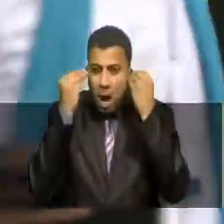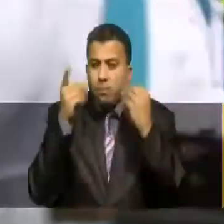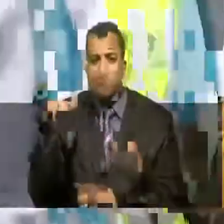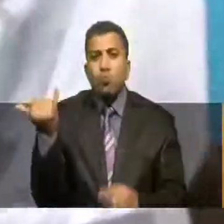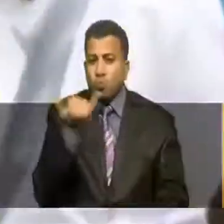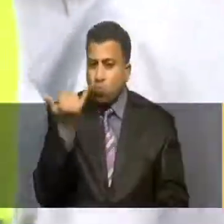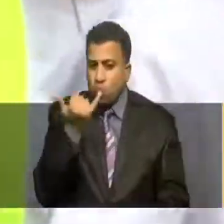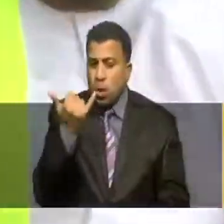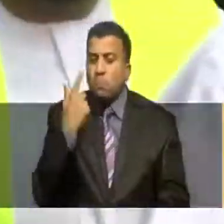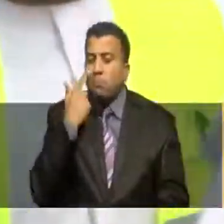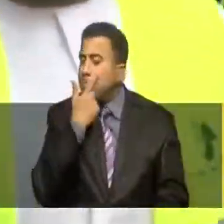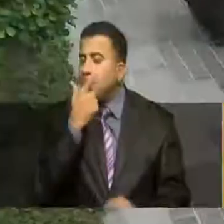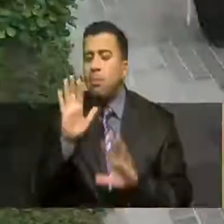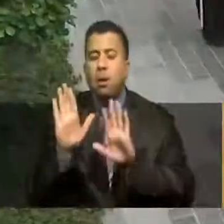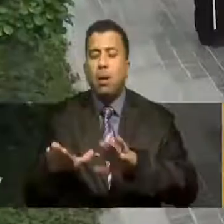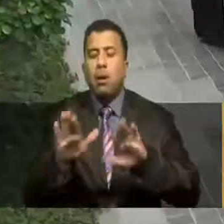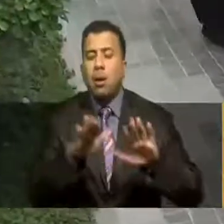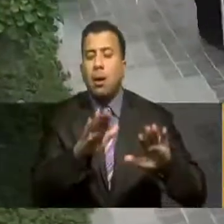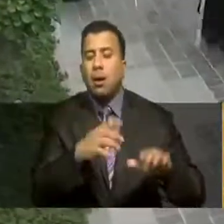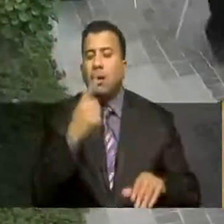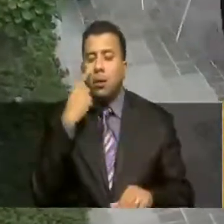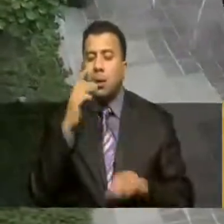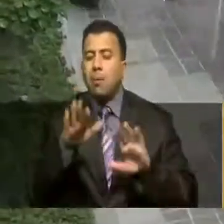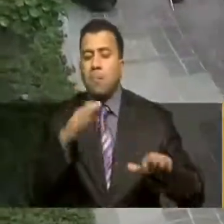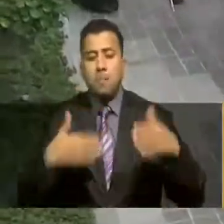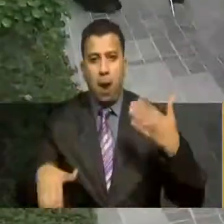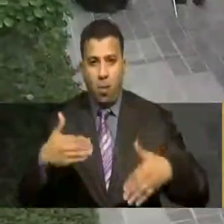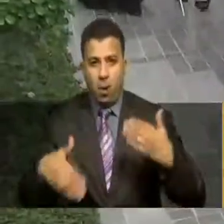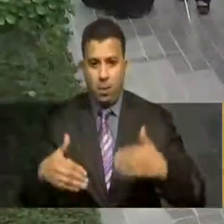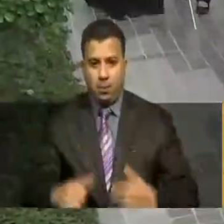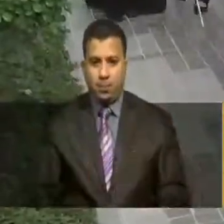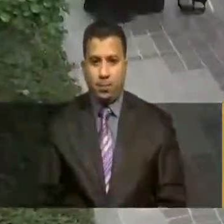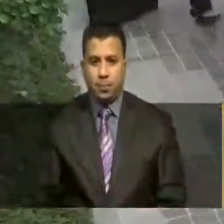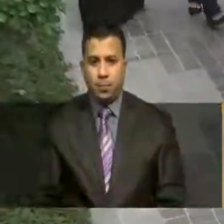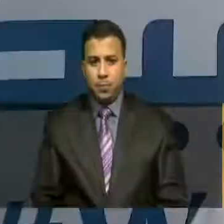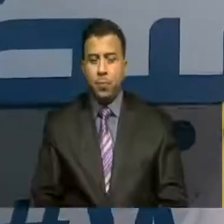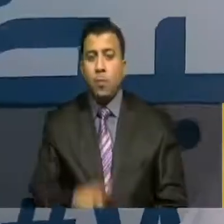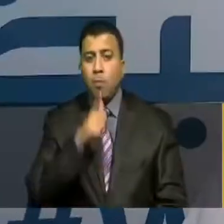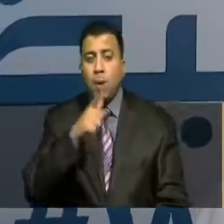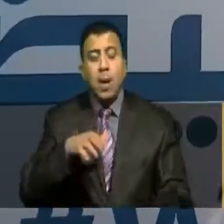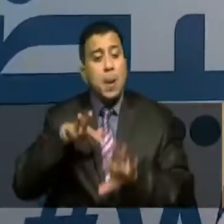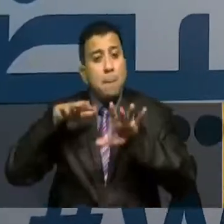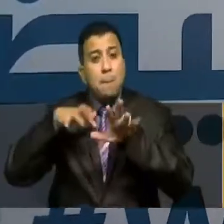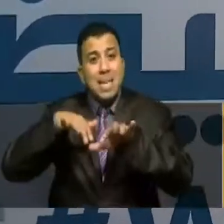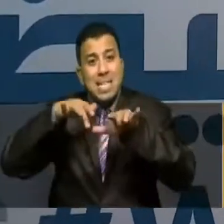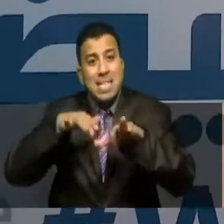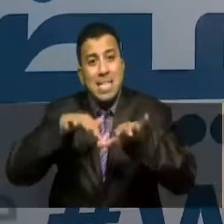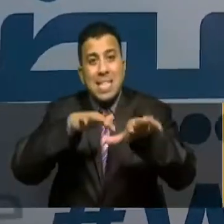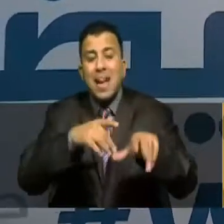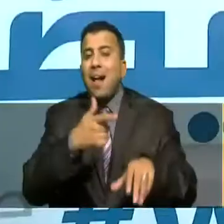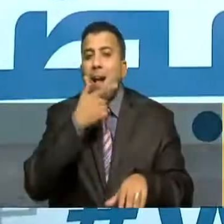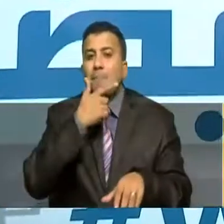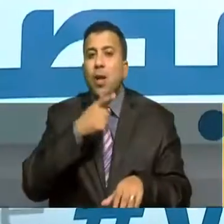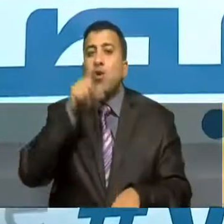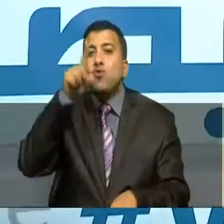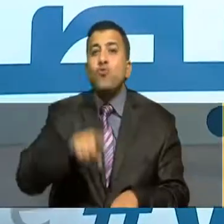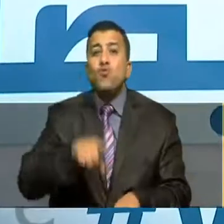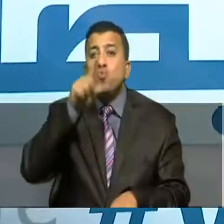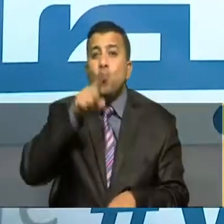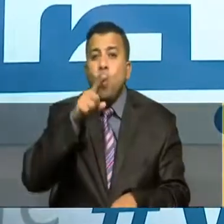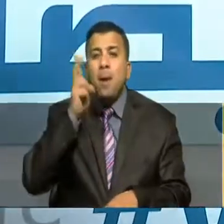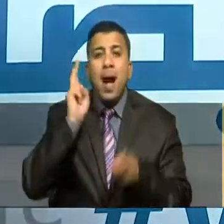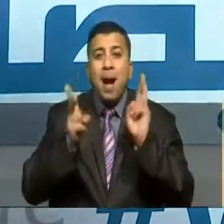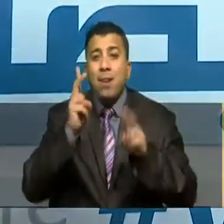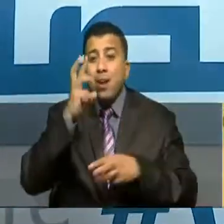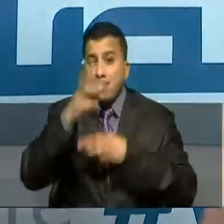ظروفهم، خاصة ذوي الإعاقة منهم. المسيرة البيضاء هي احتفالا ليس فقط بيوم العالمي